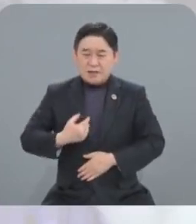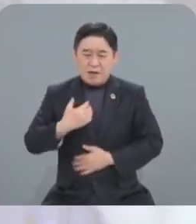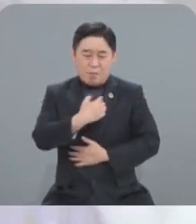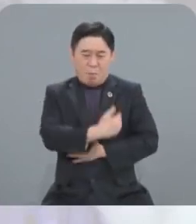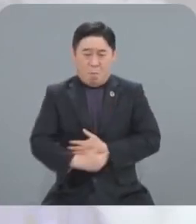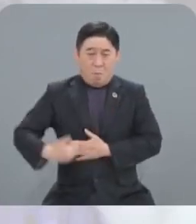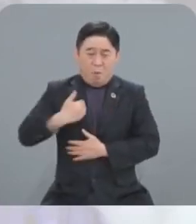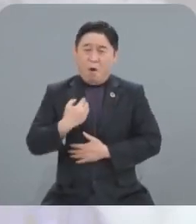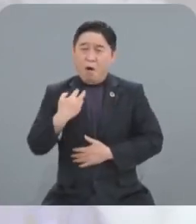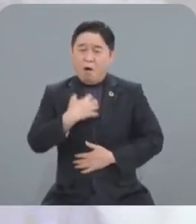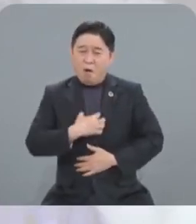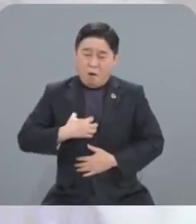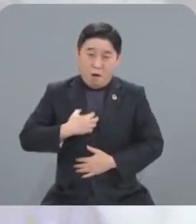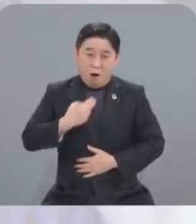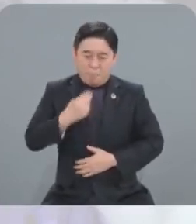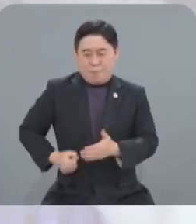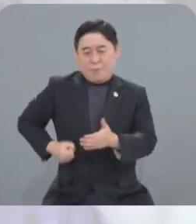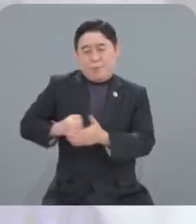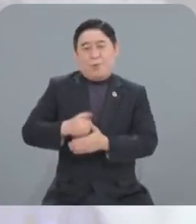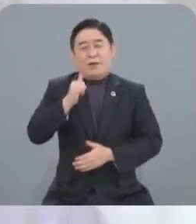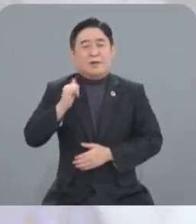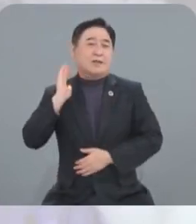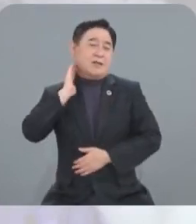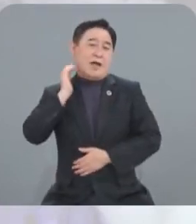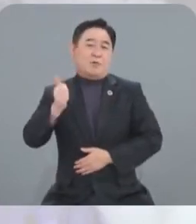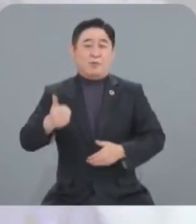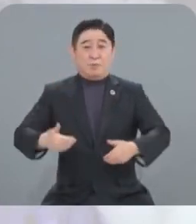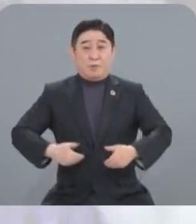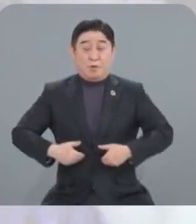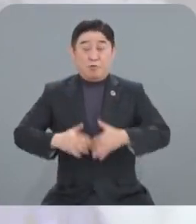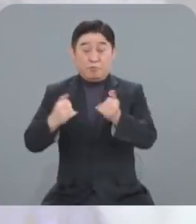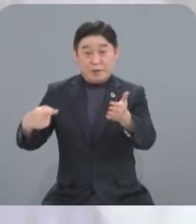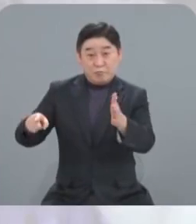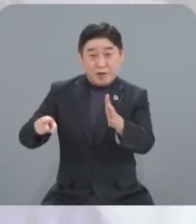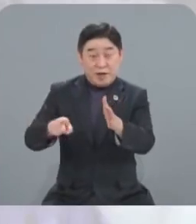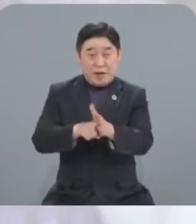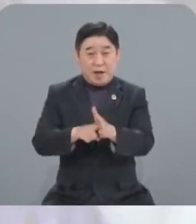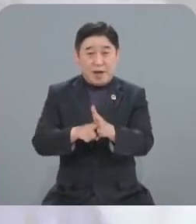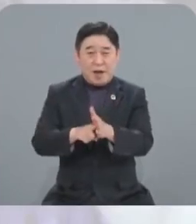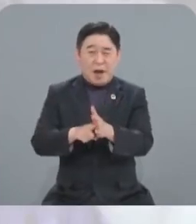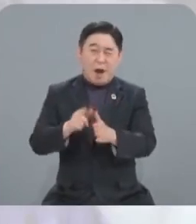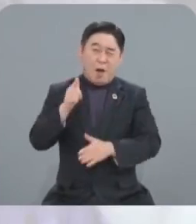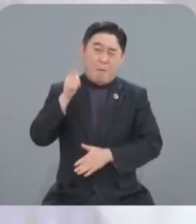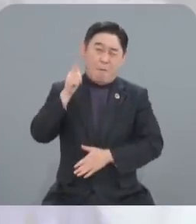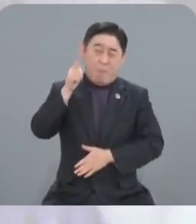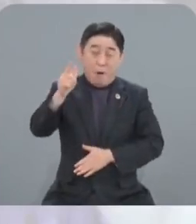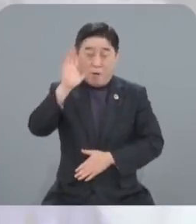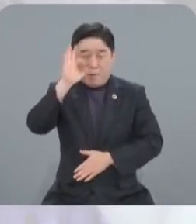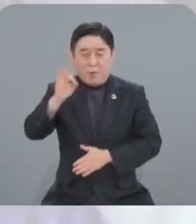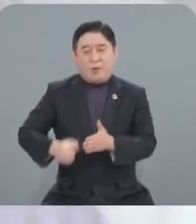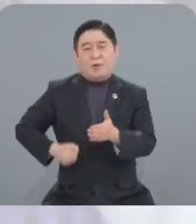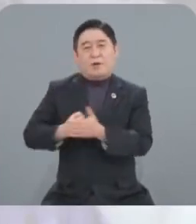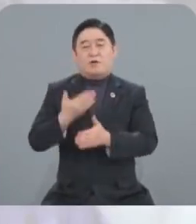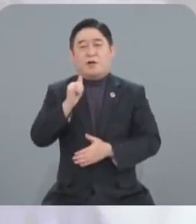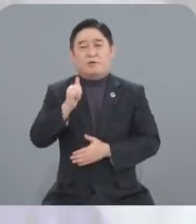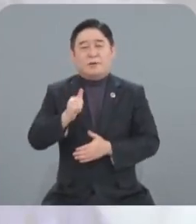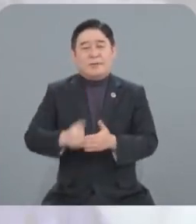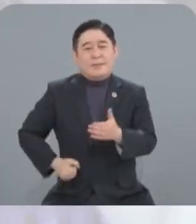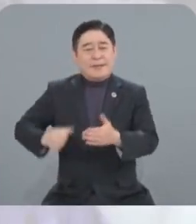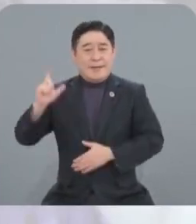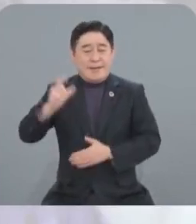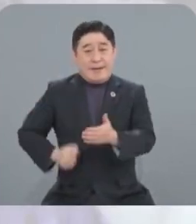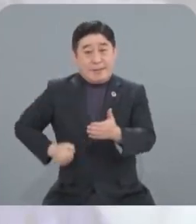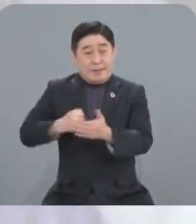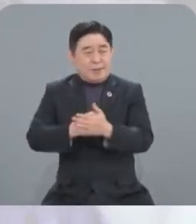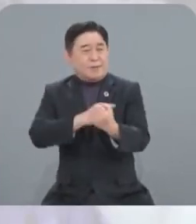걱정하지 않는 용기 있는 대통령이 필요합니다 국민을 위해 멀리 내다보고 결정할 수 있는 결단 적이